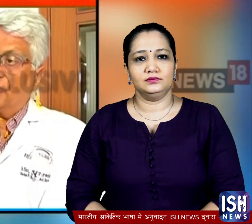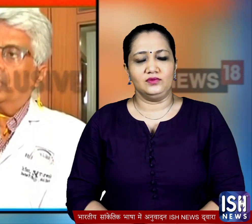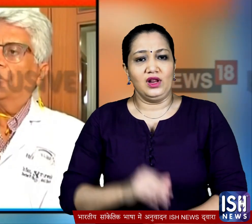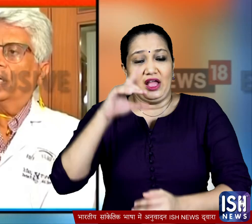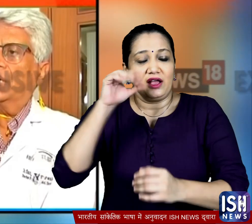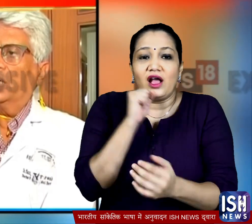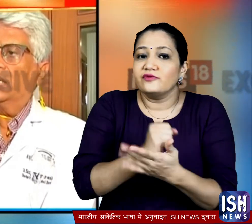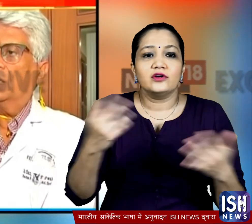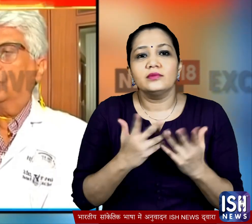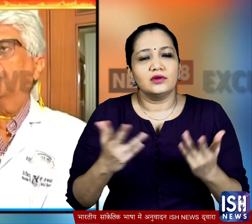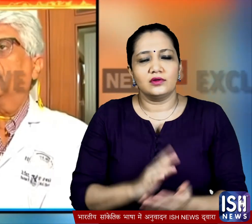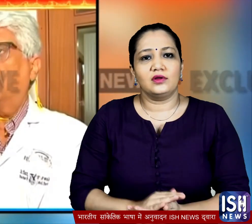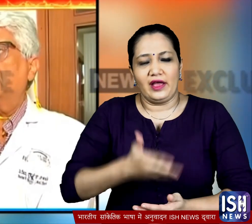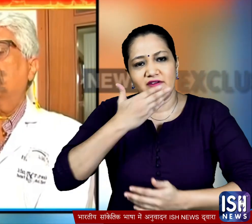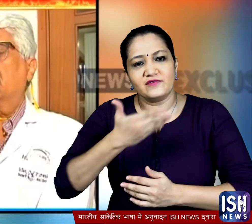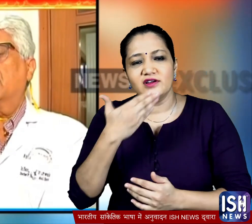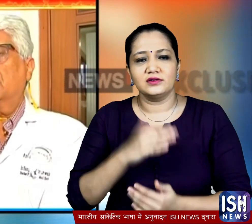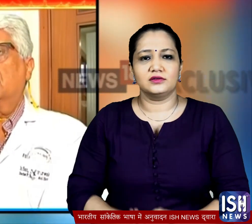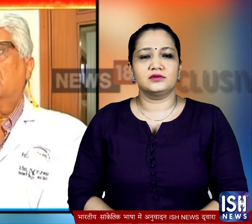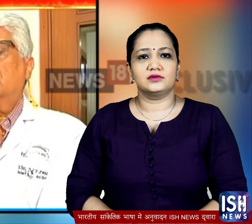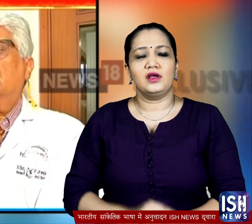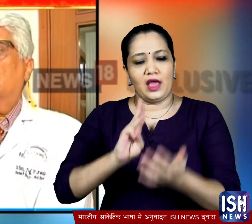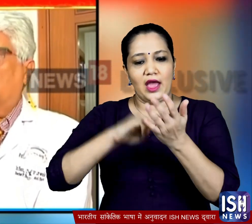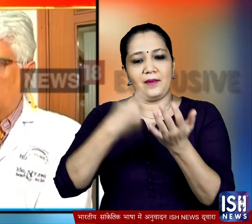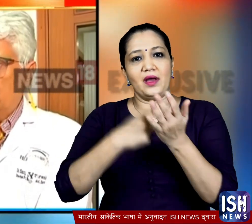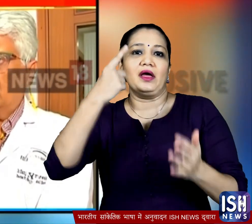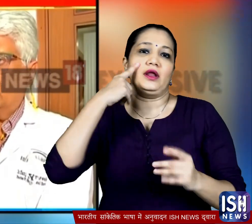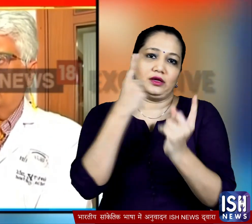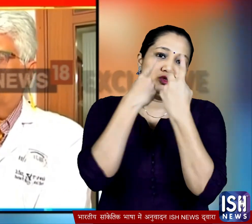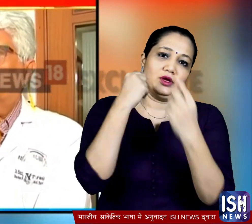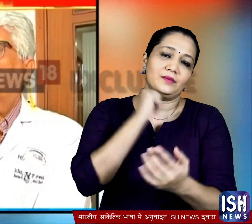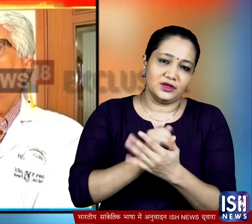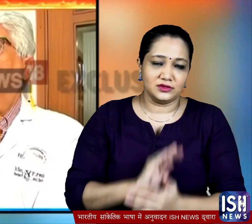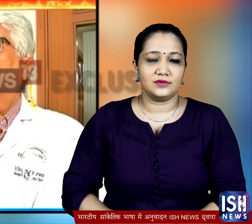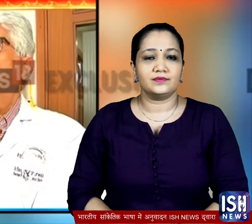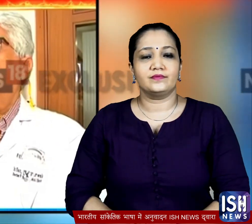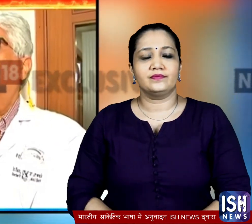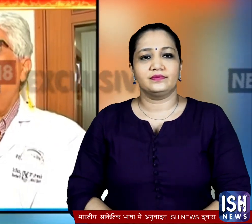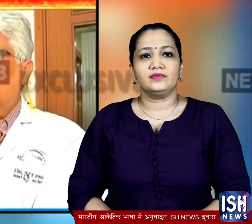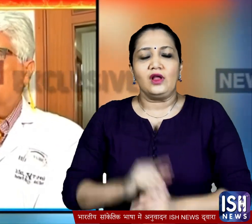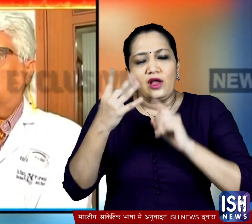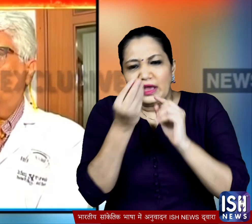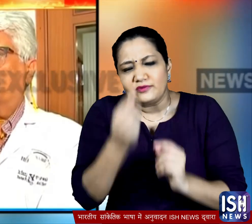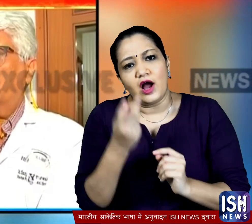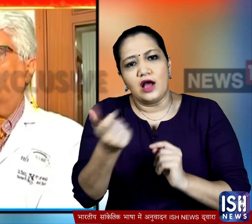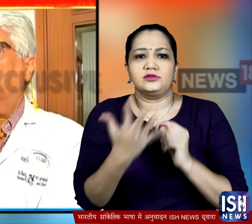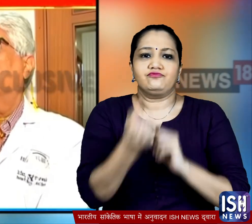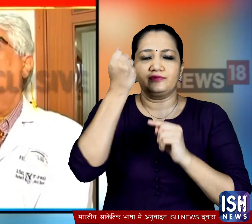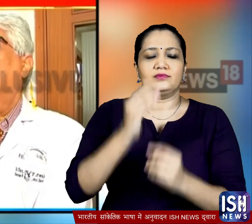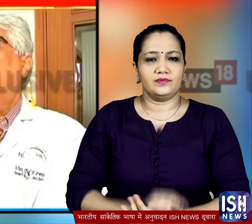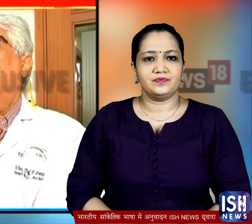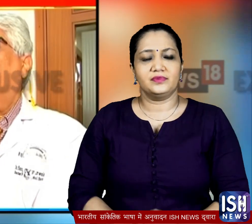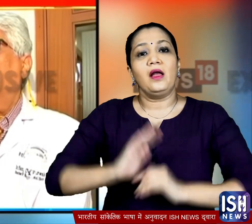इसको कंफर्म करने के लिए हम लोग एडवाइस कर रहे हैं कि एमआरआई किया जाए। एमआरआई से क्या है कि तुरंत मालूम पड़ जाता